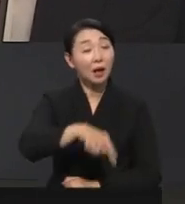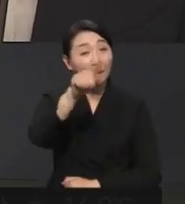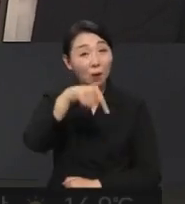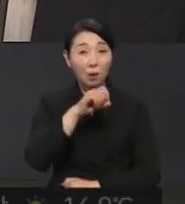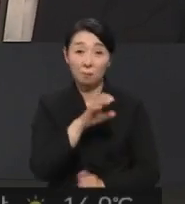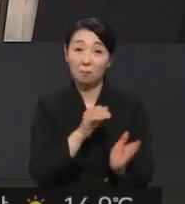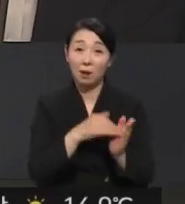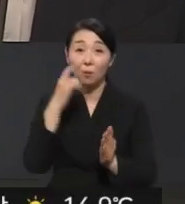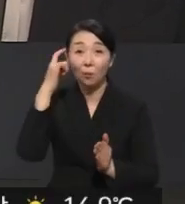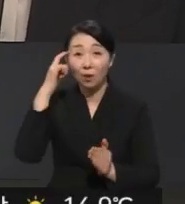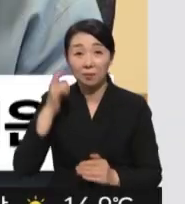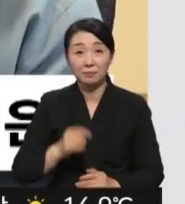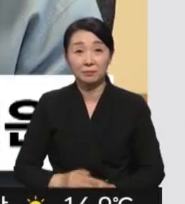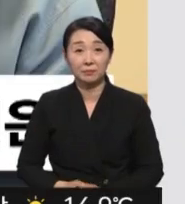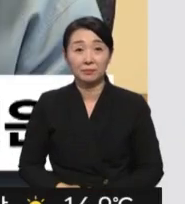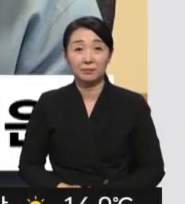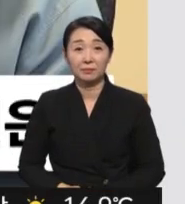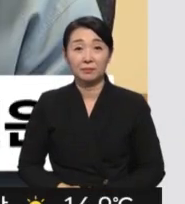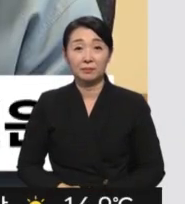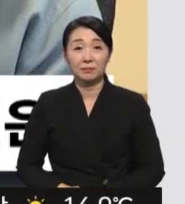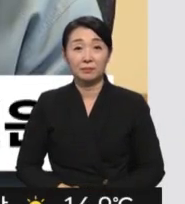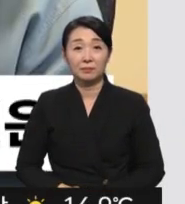하는데 왜일까요?